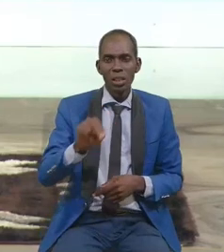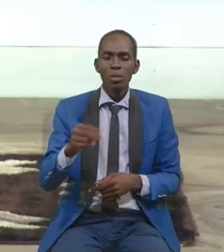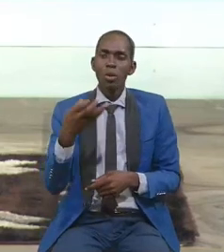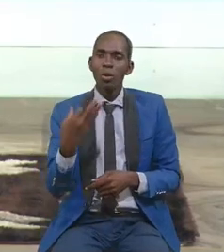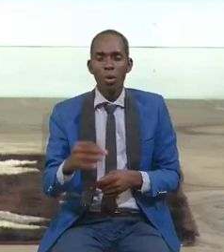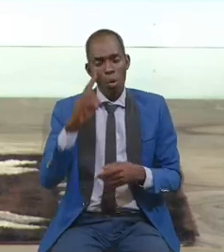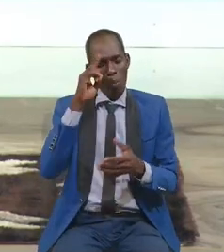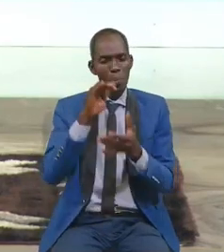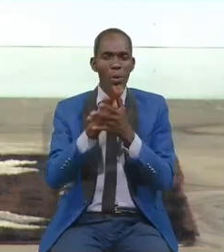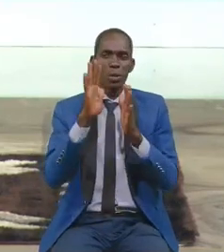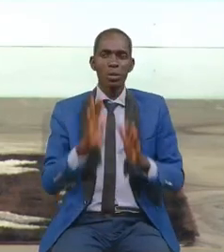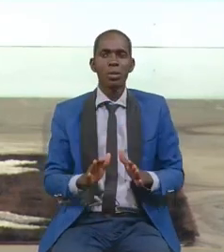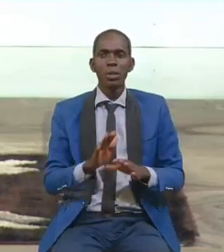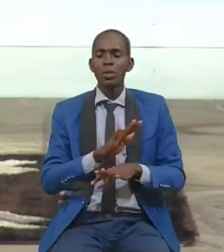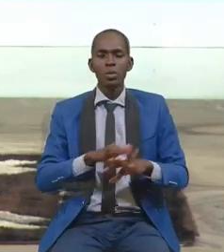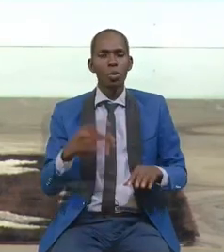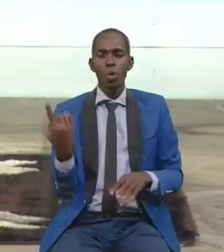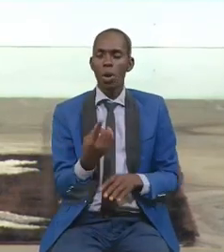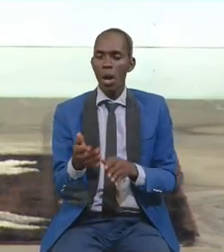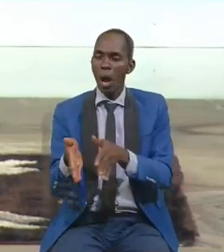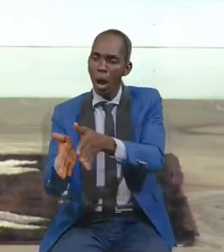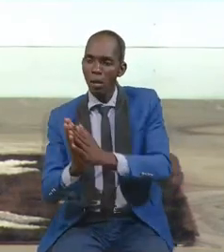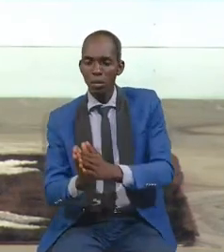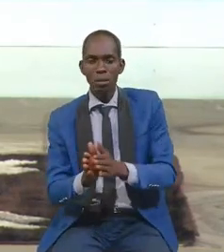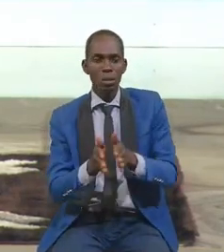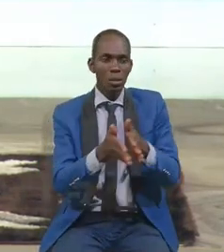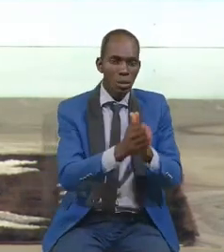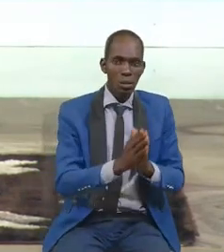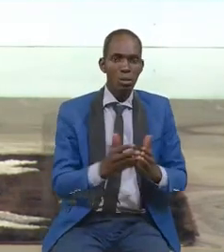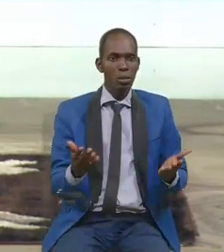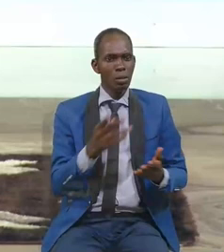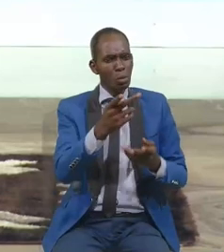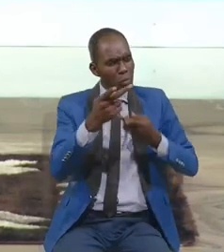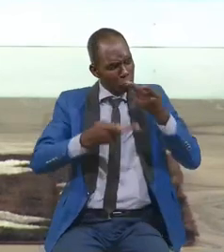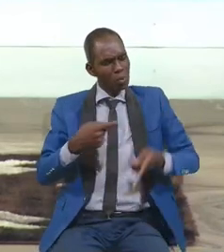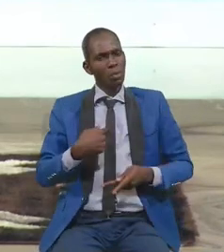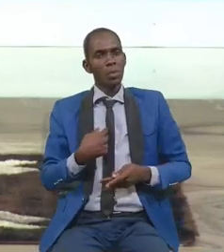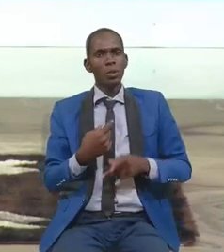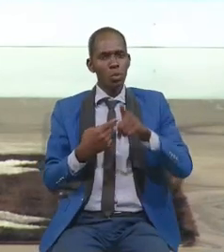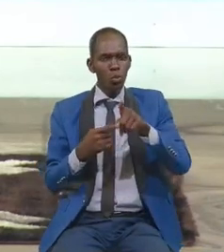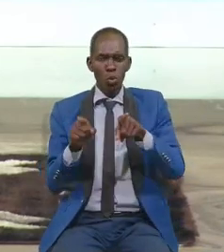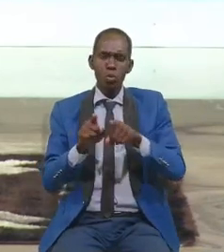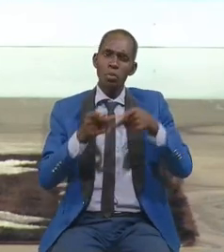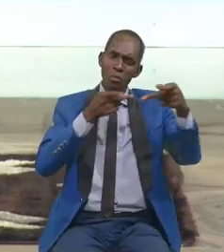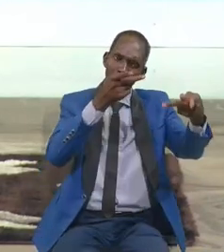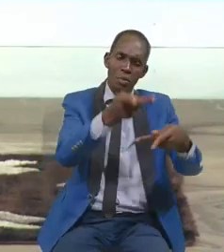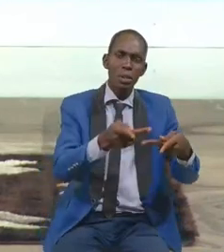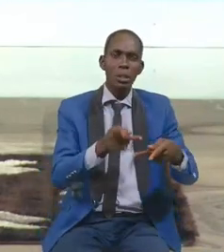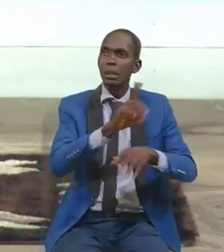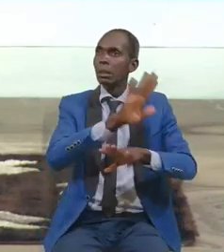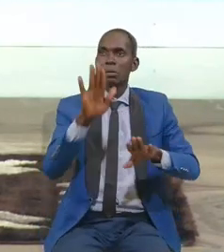Il ne faut pas chaque fois demander. Ils ne m'ont pas rendu visite, alors il faut leur rendre visite.